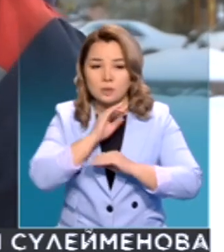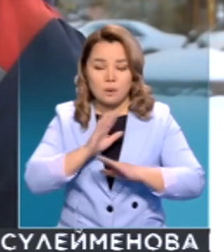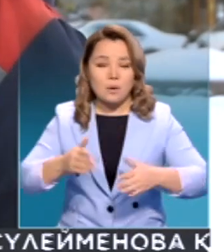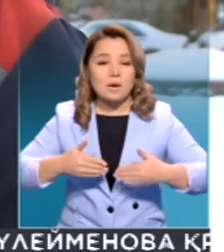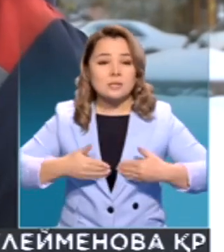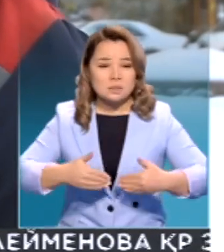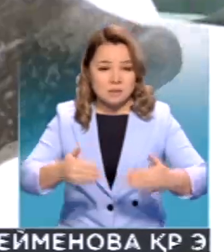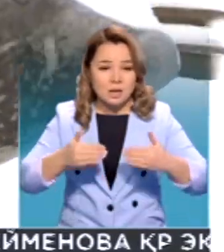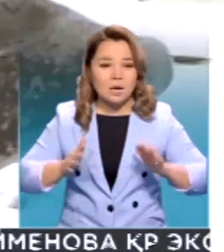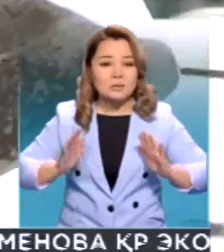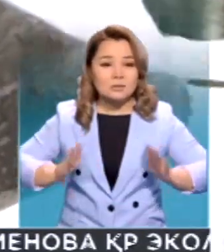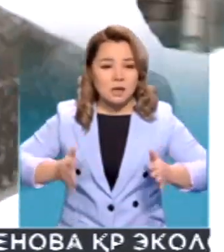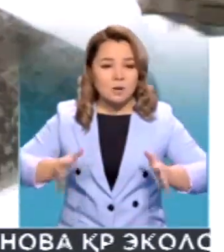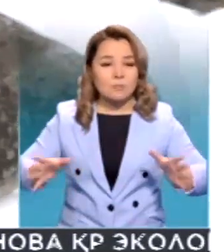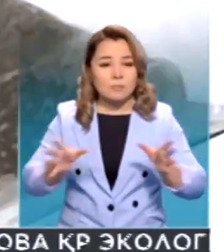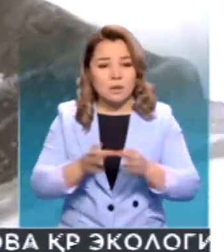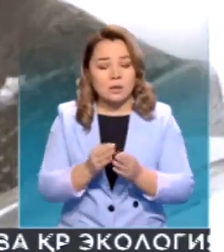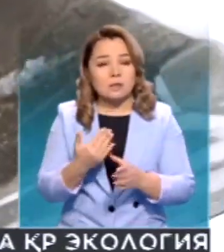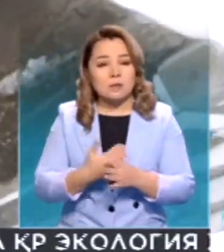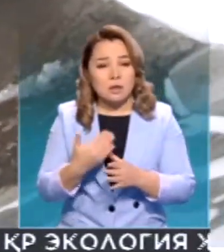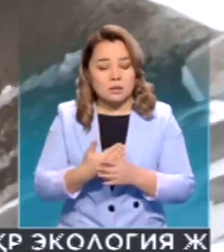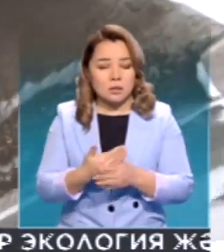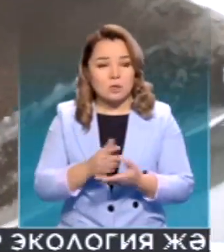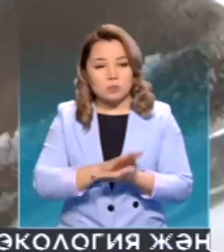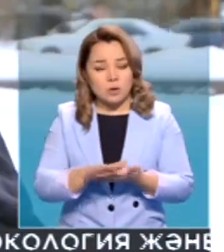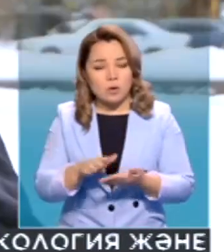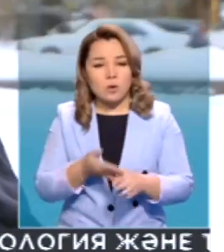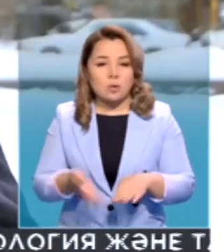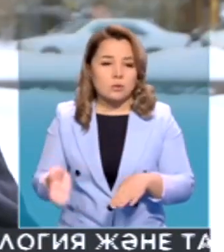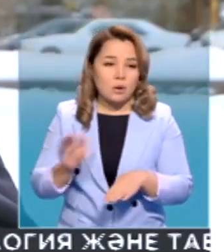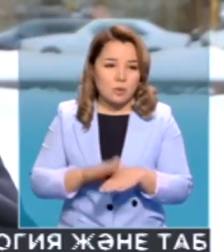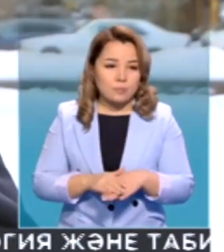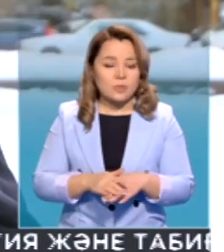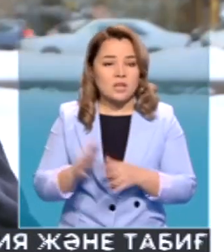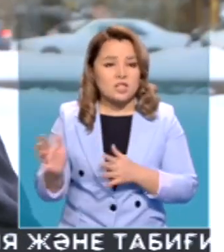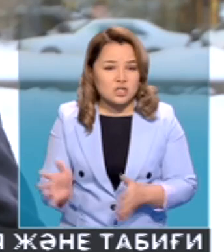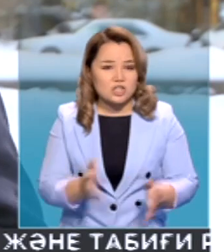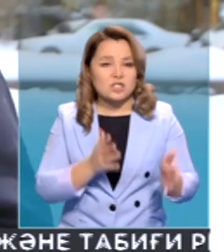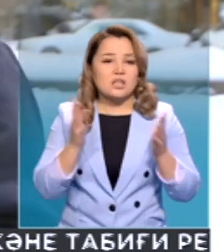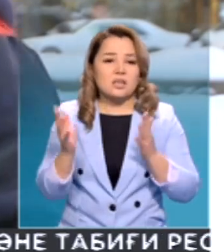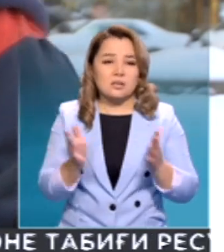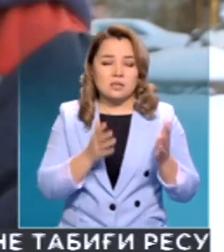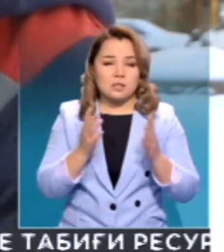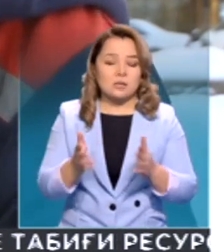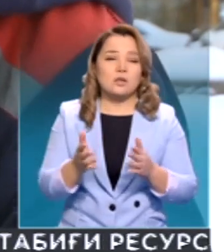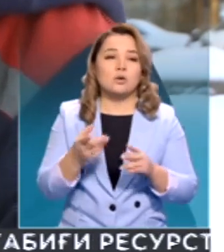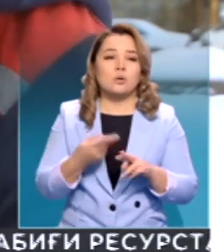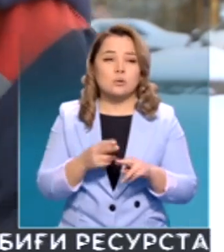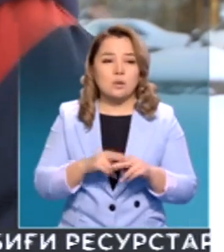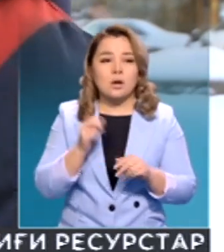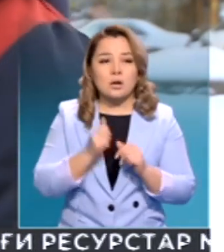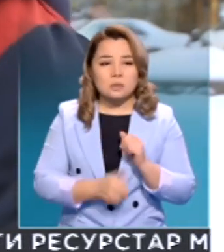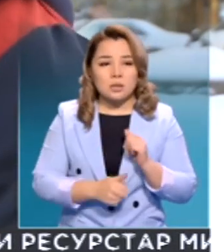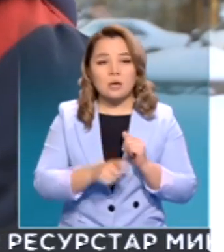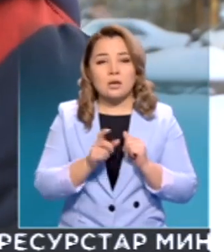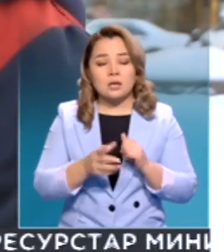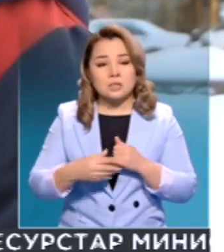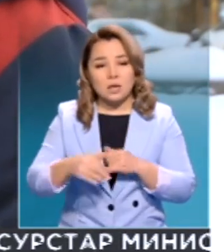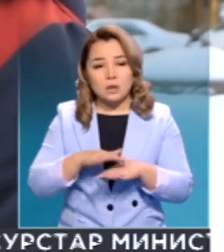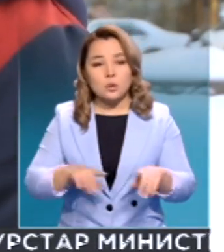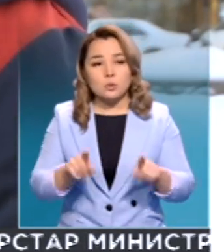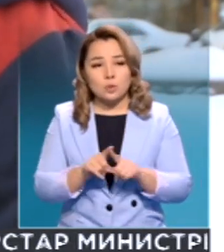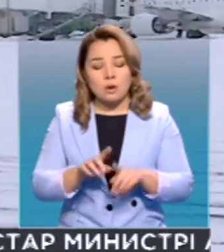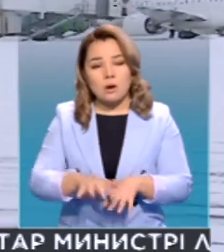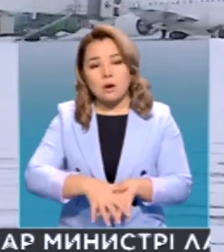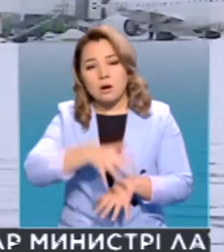Traktor birge tazalaşpasa öte ağır jumıs. Bir janın jel, bir janın her bir yerlerge